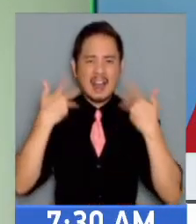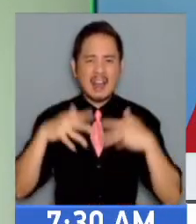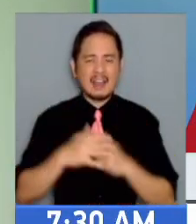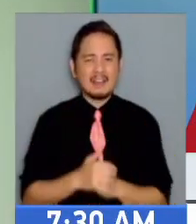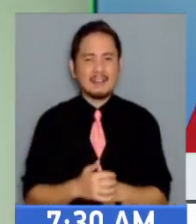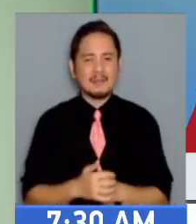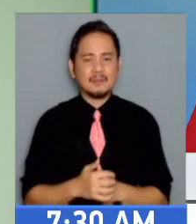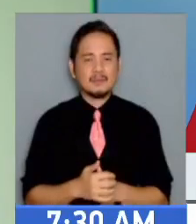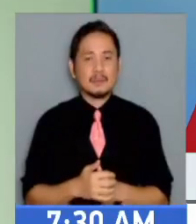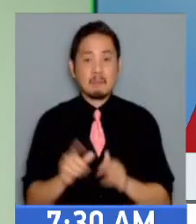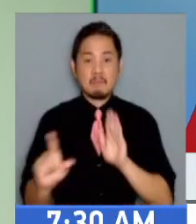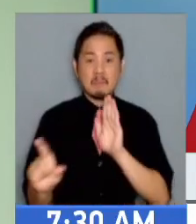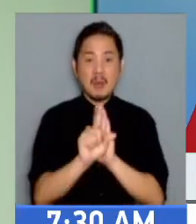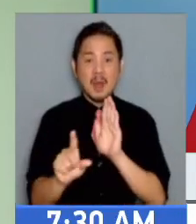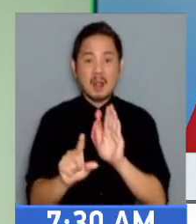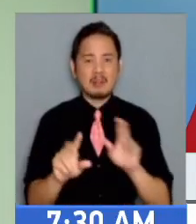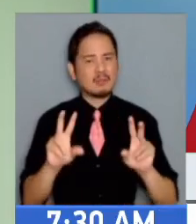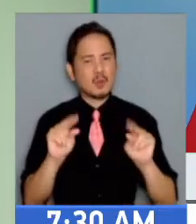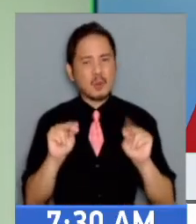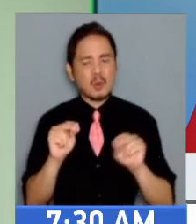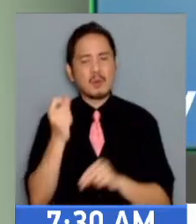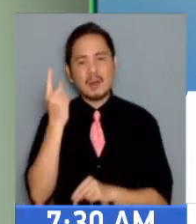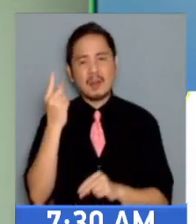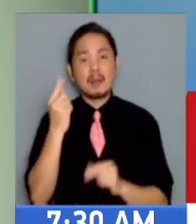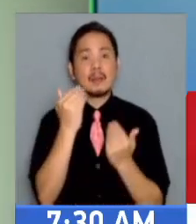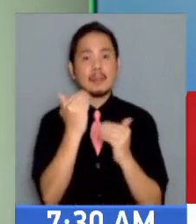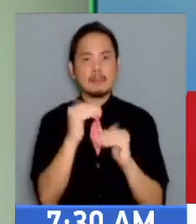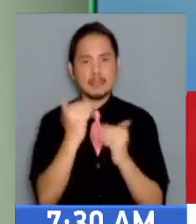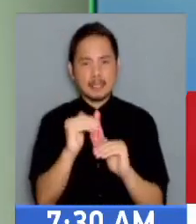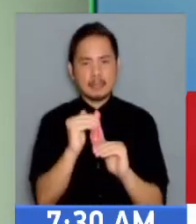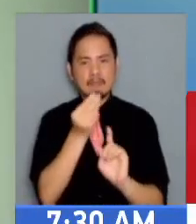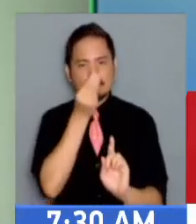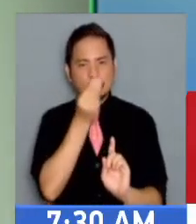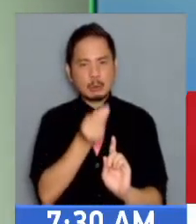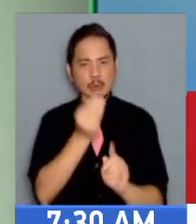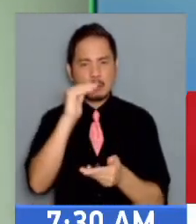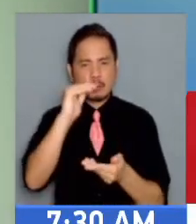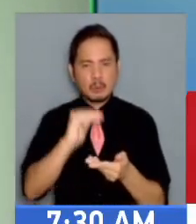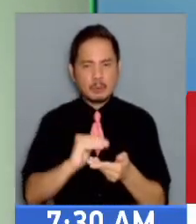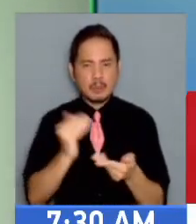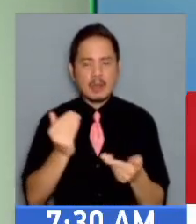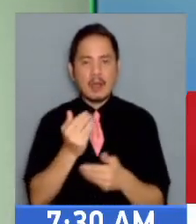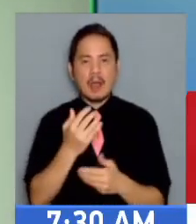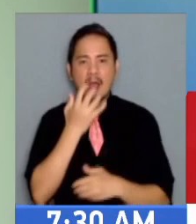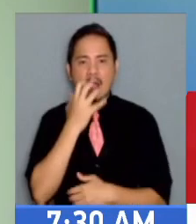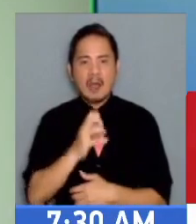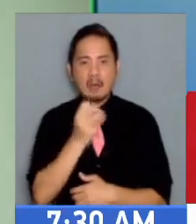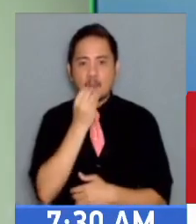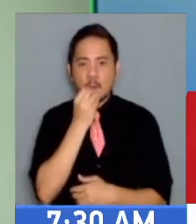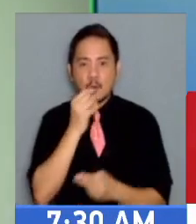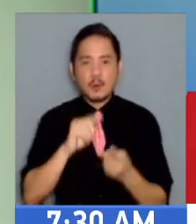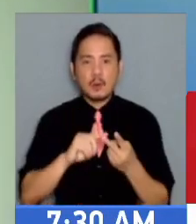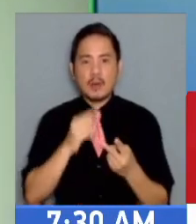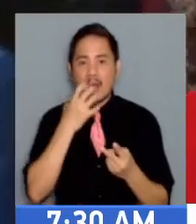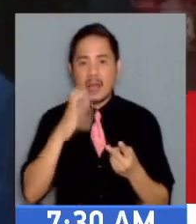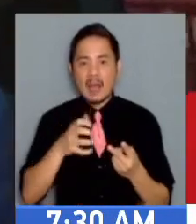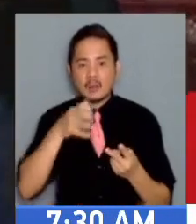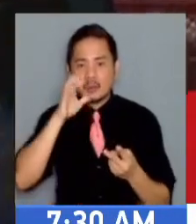we have to limit yung mga intake of hot food, hot meals, hot drinks, no? And of course,